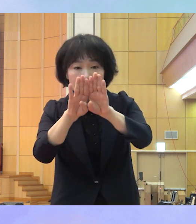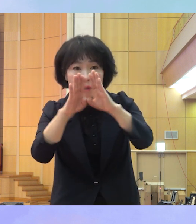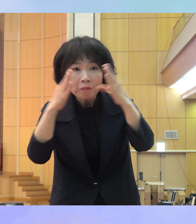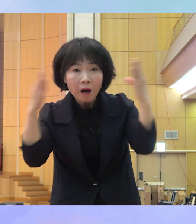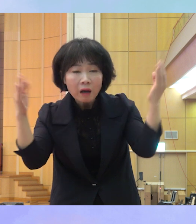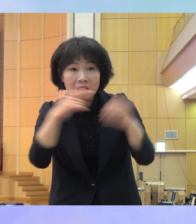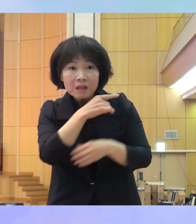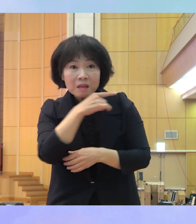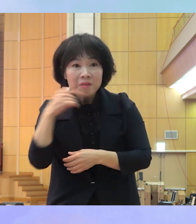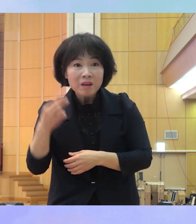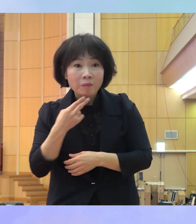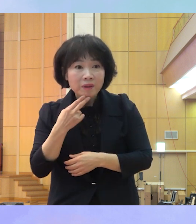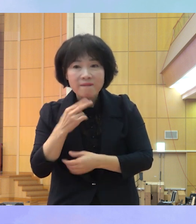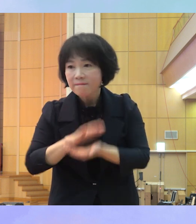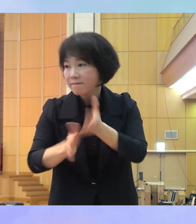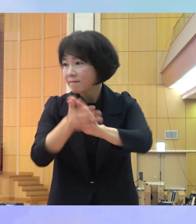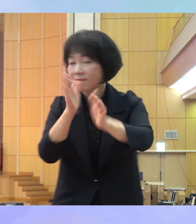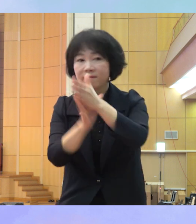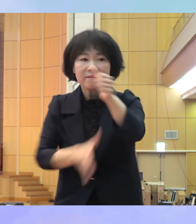것이다.